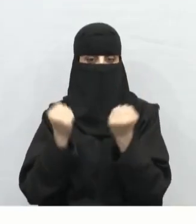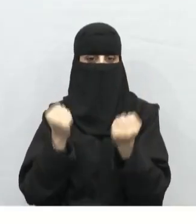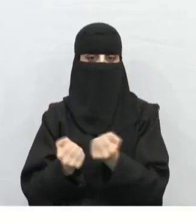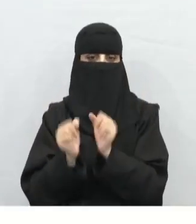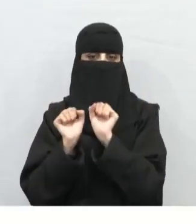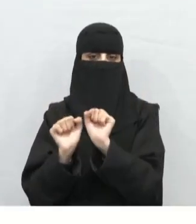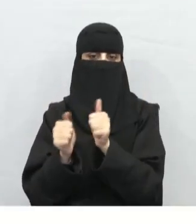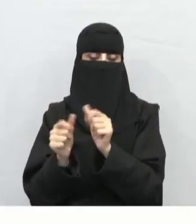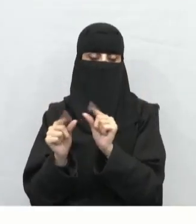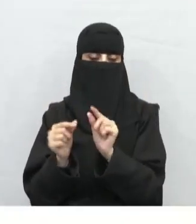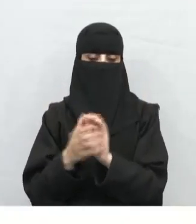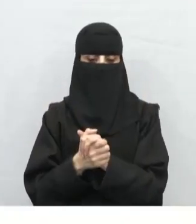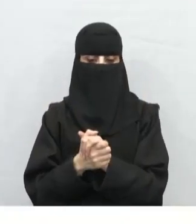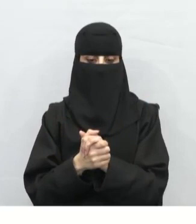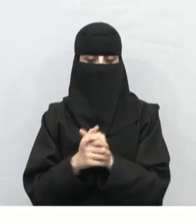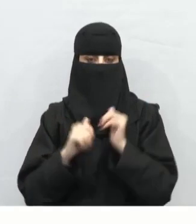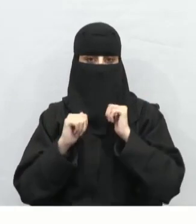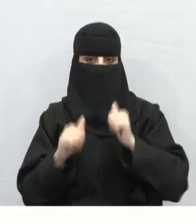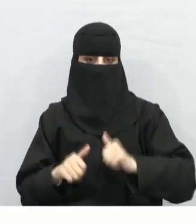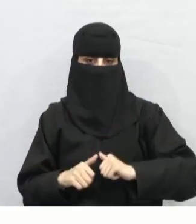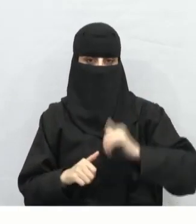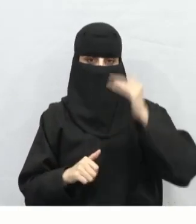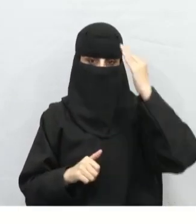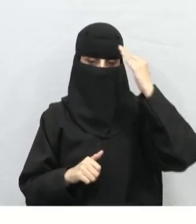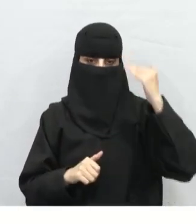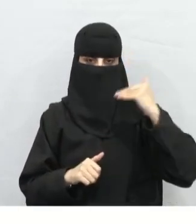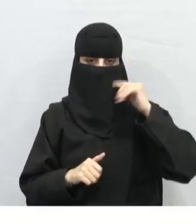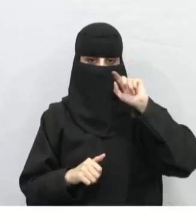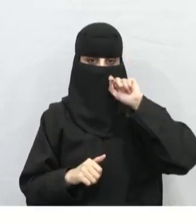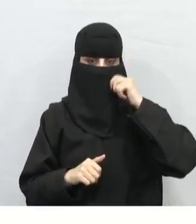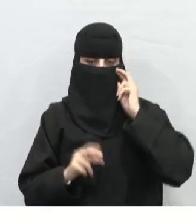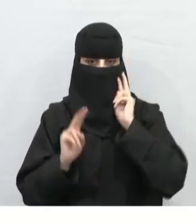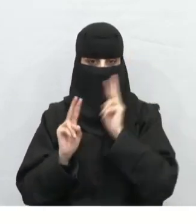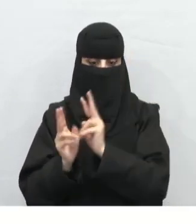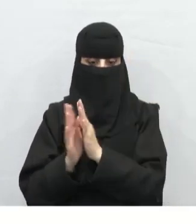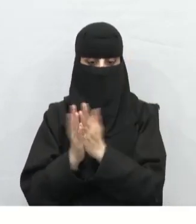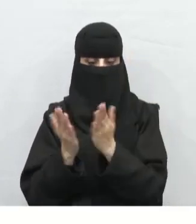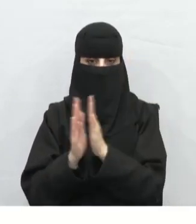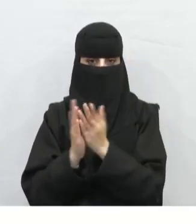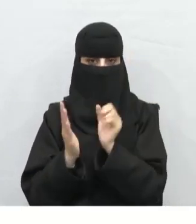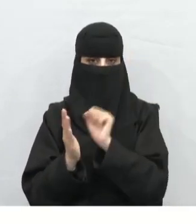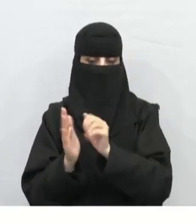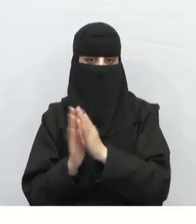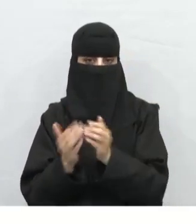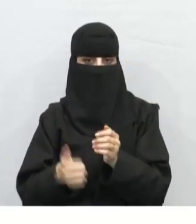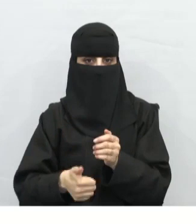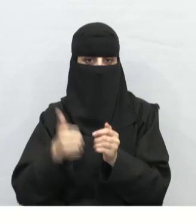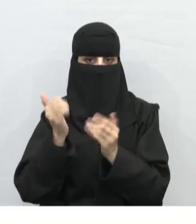احبابي الطلاب والطالبات شاهدوا معي هذه الصفحه الاولى من الدرس